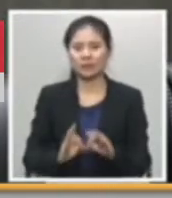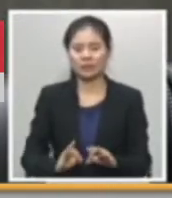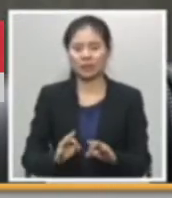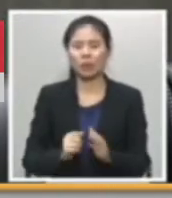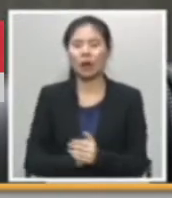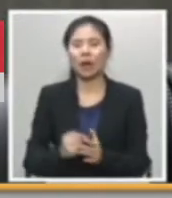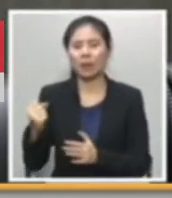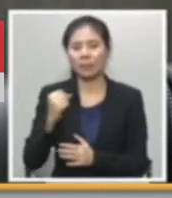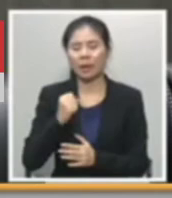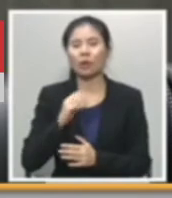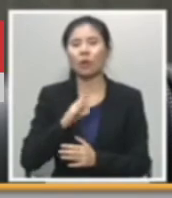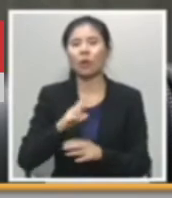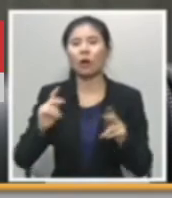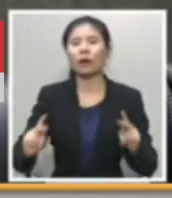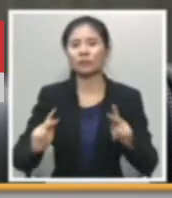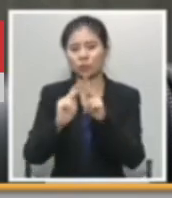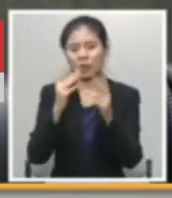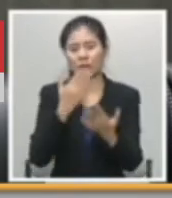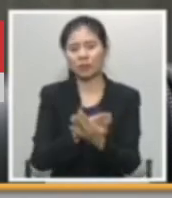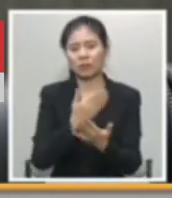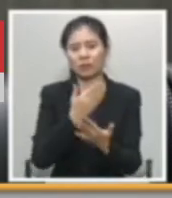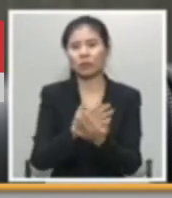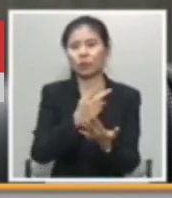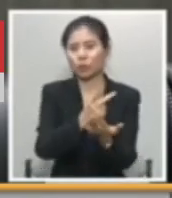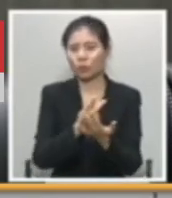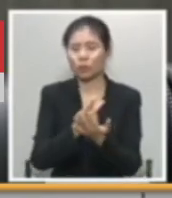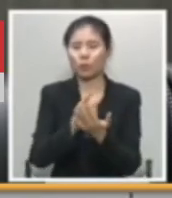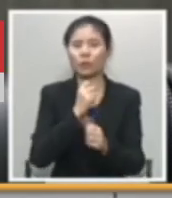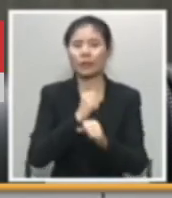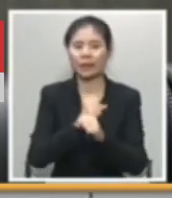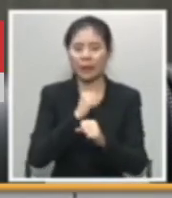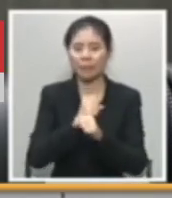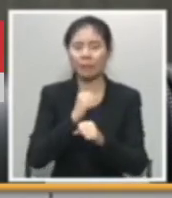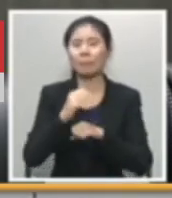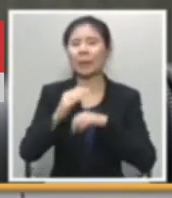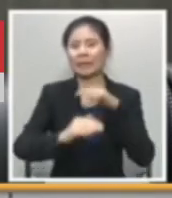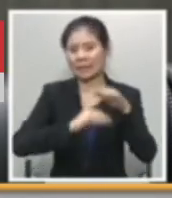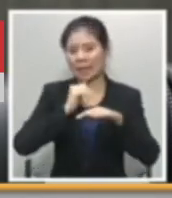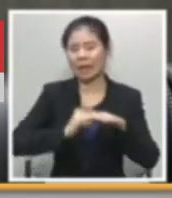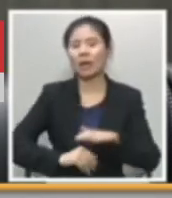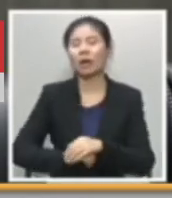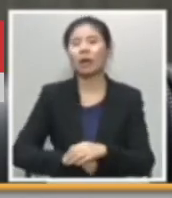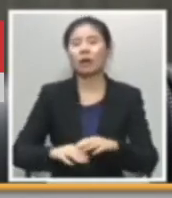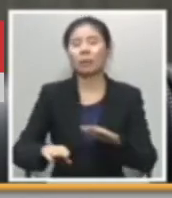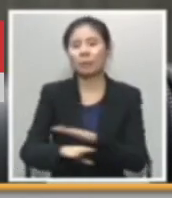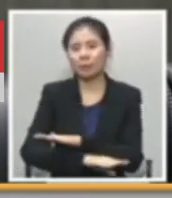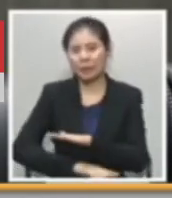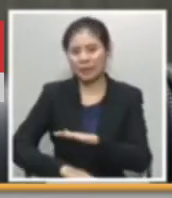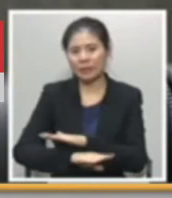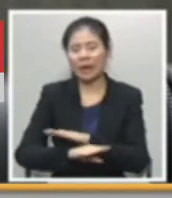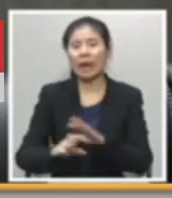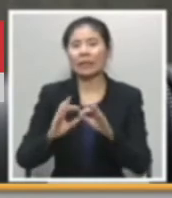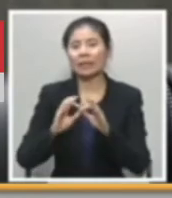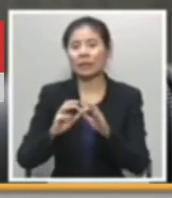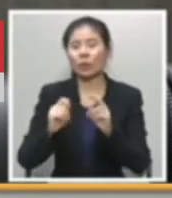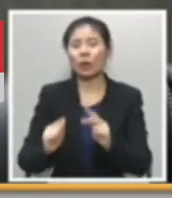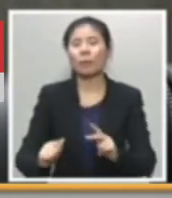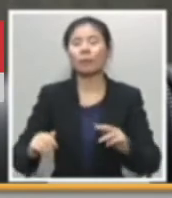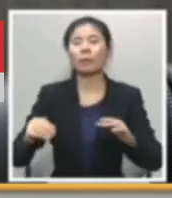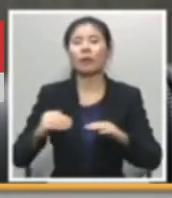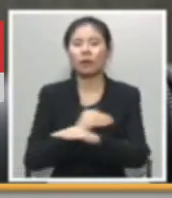จกระทรวงการคลังกู้เงินเพื่อการพัฒนาโครงสร้างพื้นฐานด้านคมนาคมข